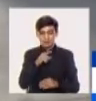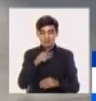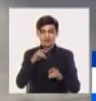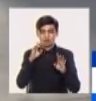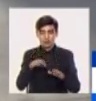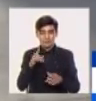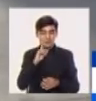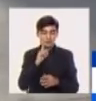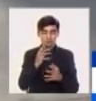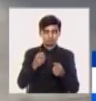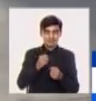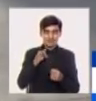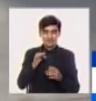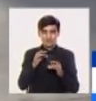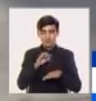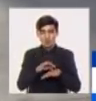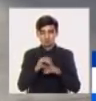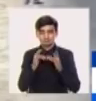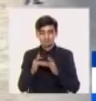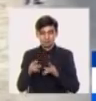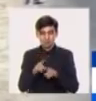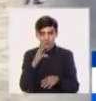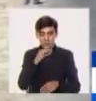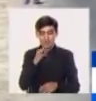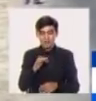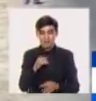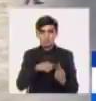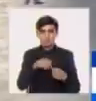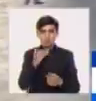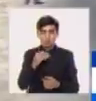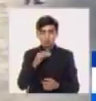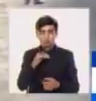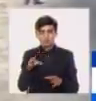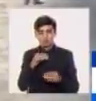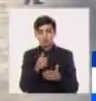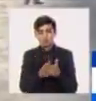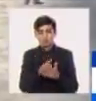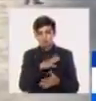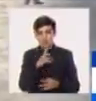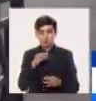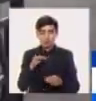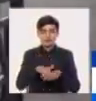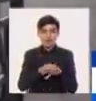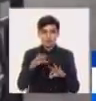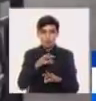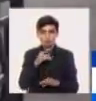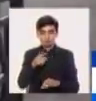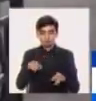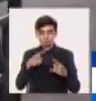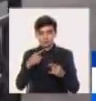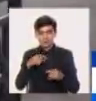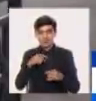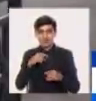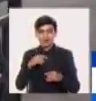Ал тұрғындар жағының бірі қиын қыстау заманда кәсіпкерлердің қадамы оң десе, енді бірі халықтың арқасында кәсібін дамытқан